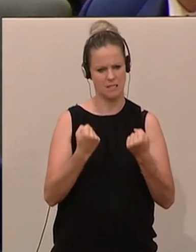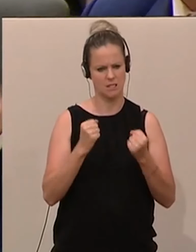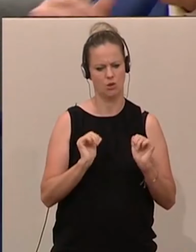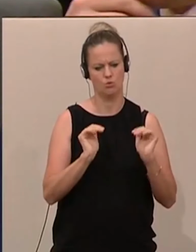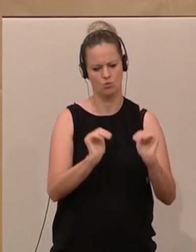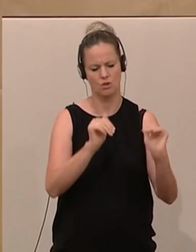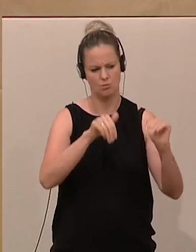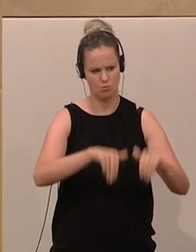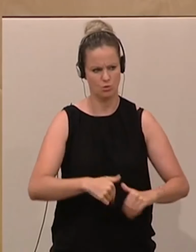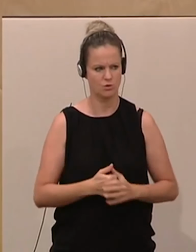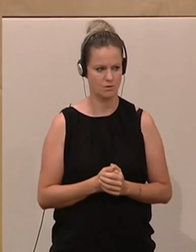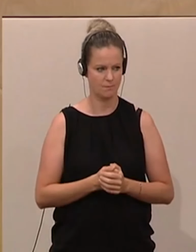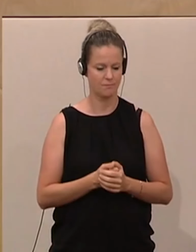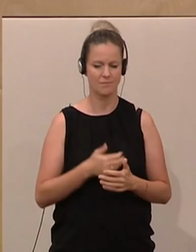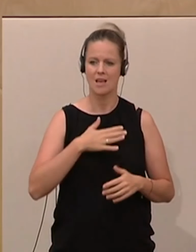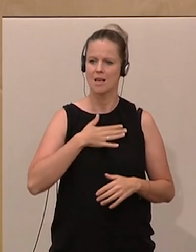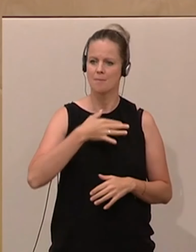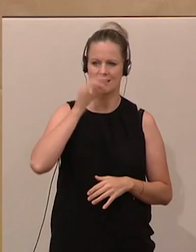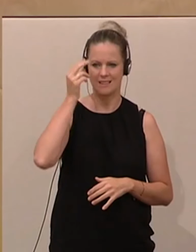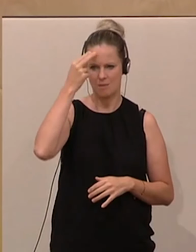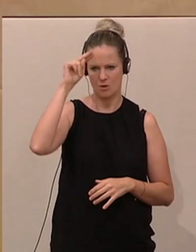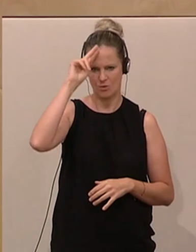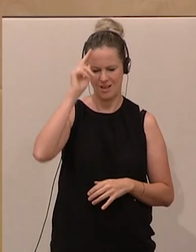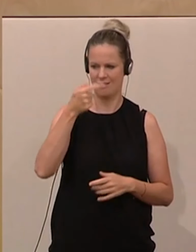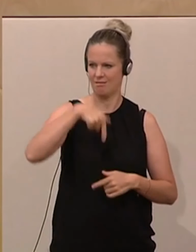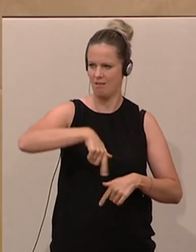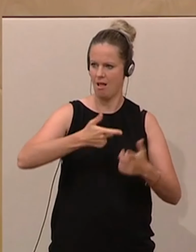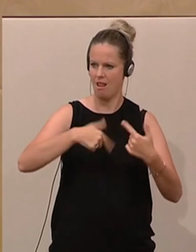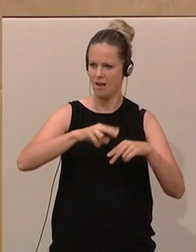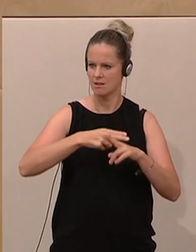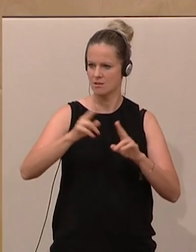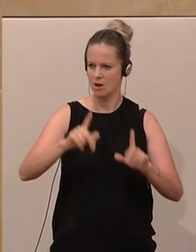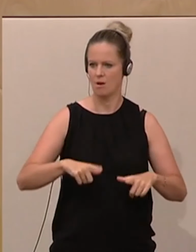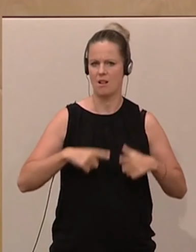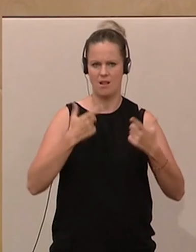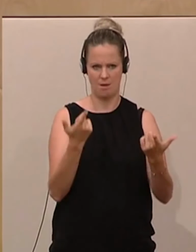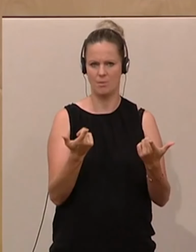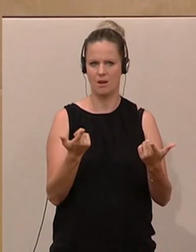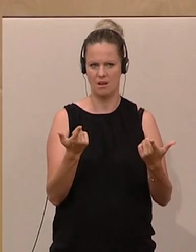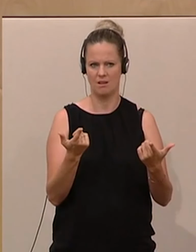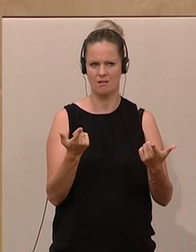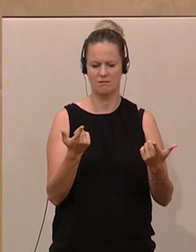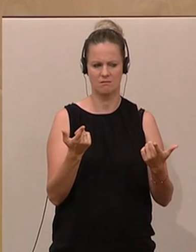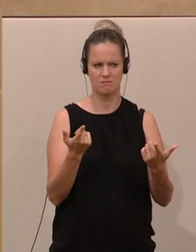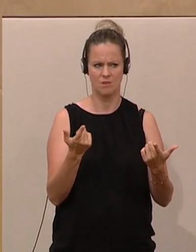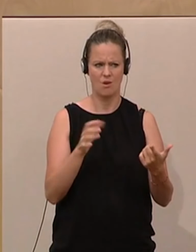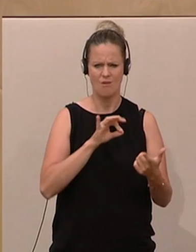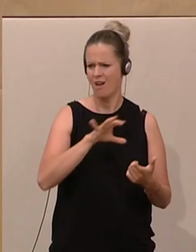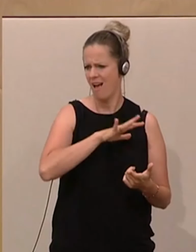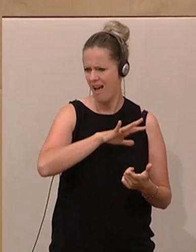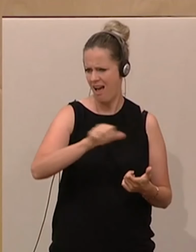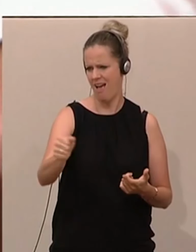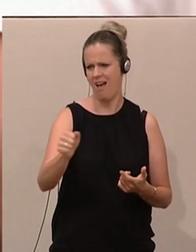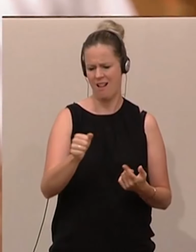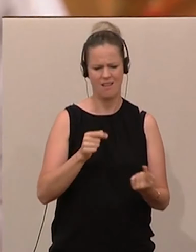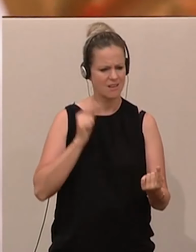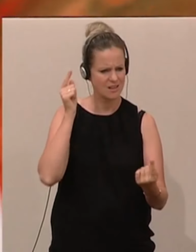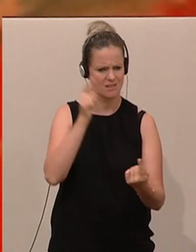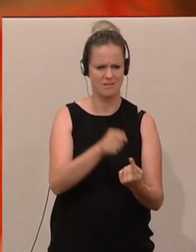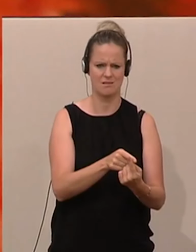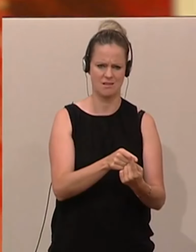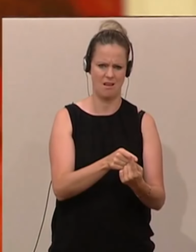meine damen und herren in einem sauberen land zu leben ist doch wirklich für alle ein erstrebenswertes politisches ziel